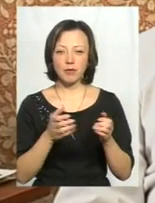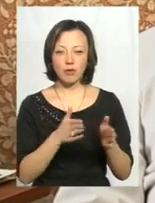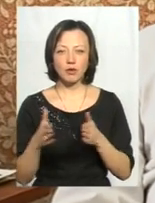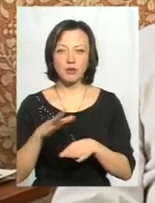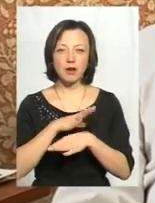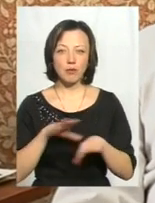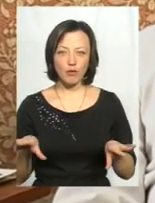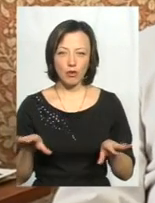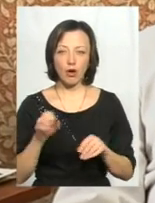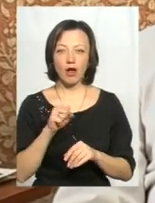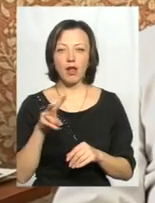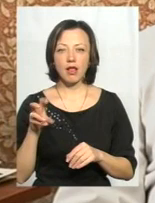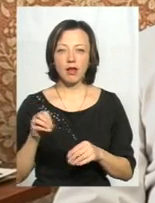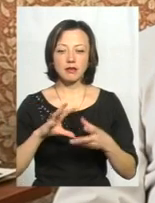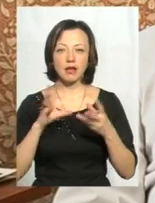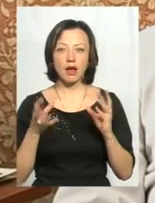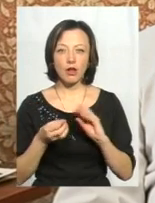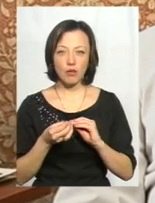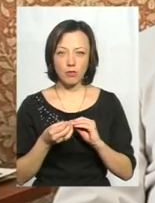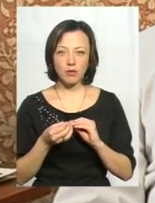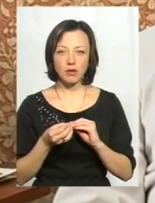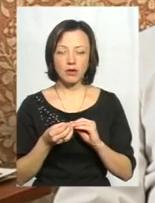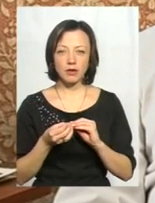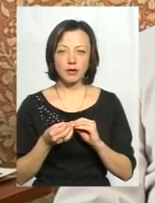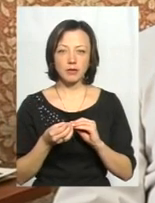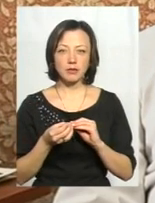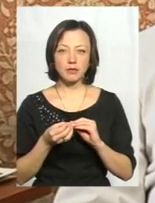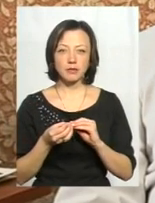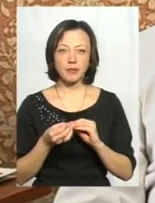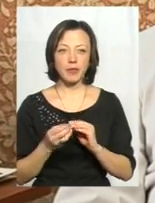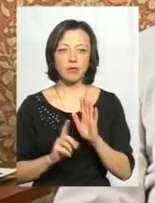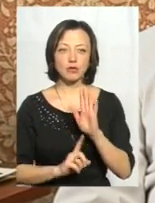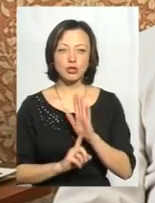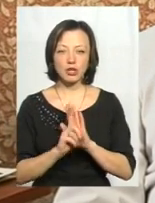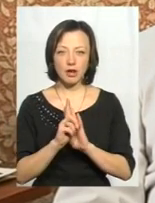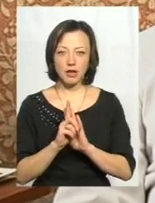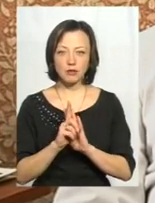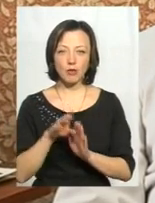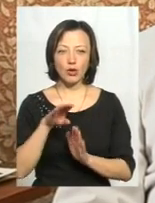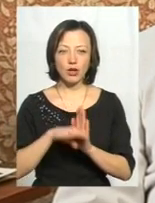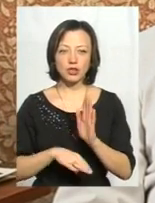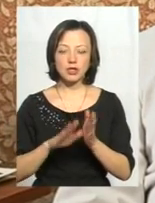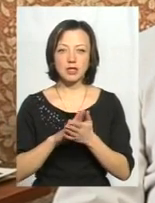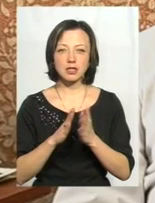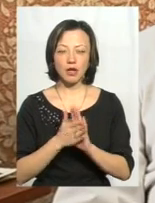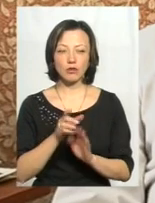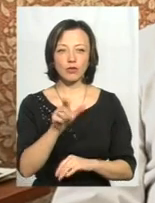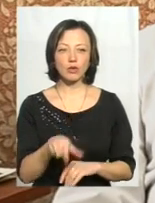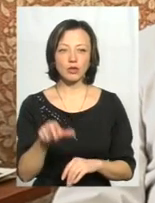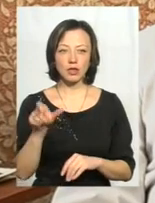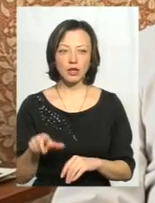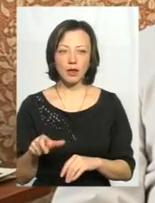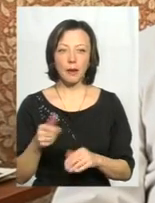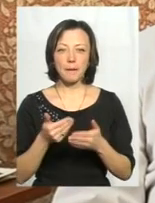було. Але загалом, звичайно, от починається з погіршення стану в людей